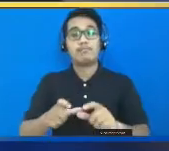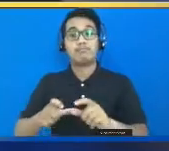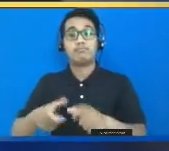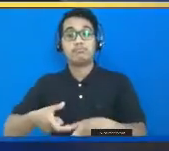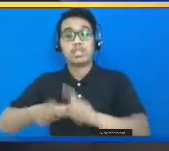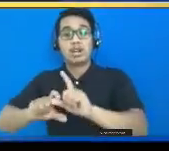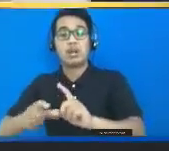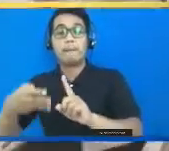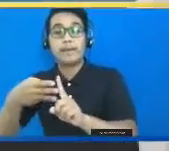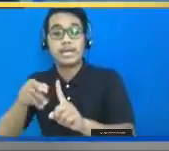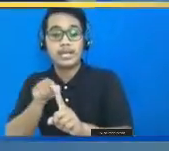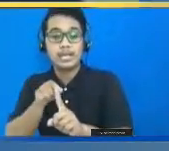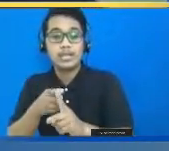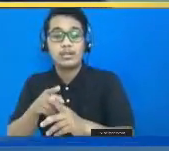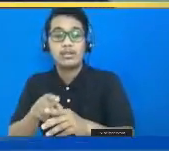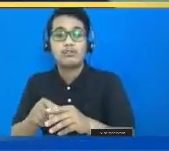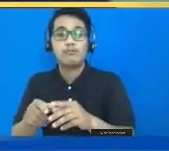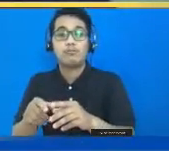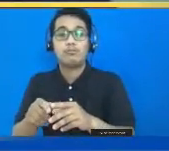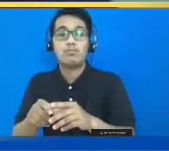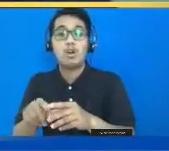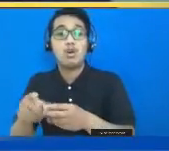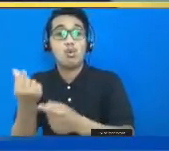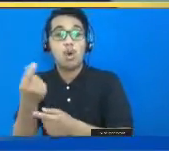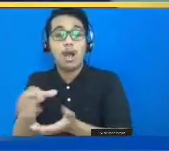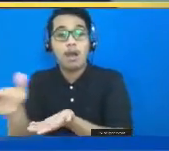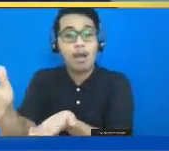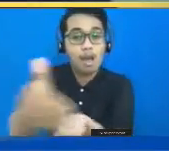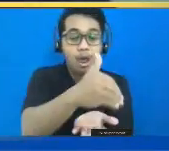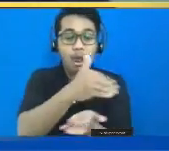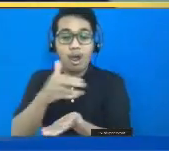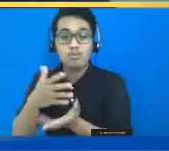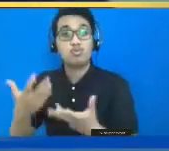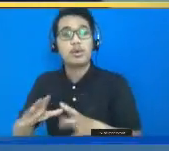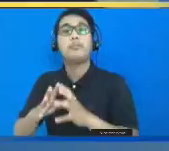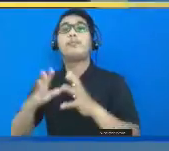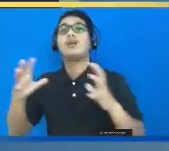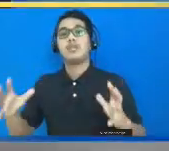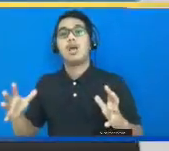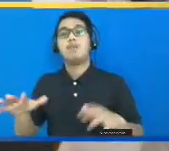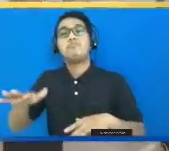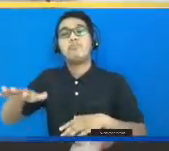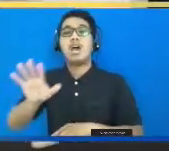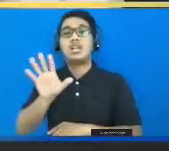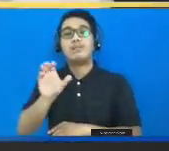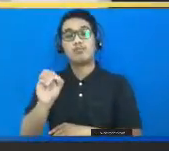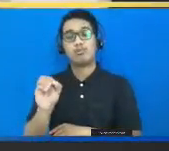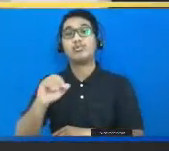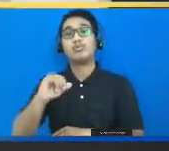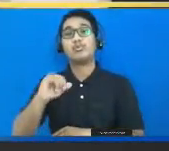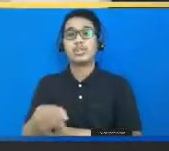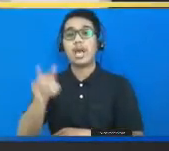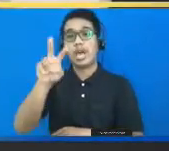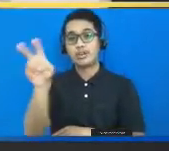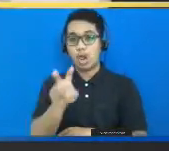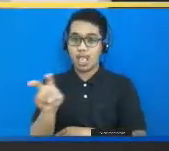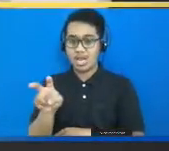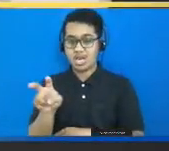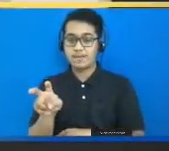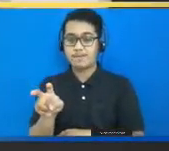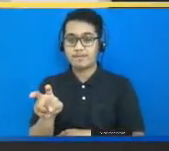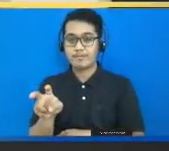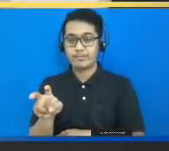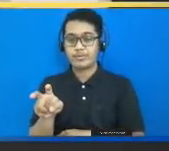by ini udah kafan resinya udah cukup besar gitu diatas 50 juta dollar gitu dimana